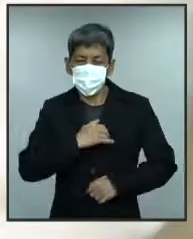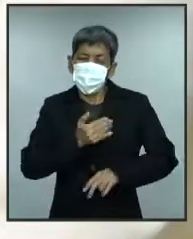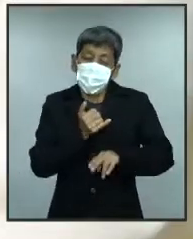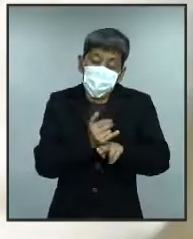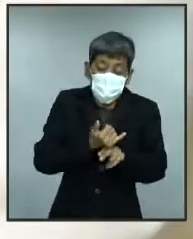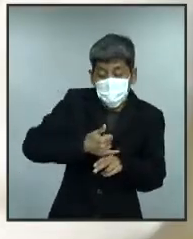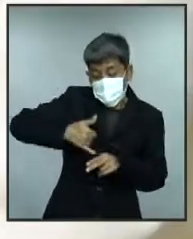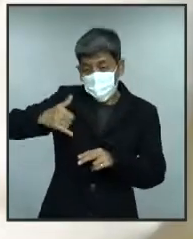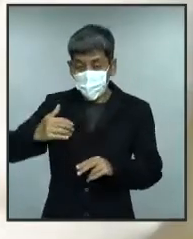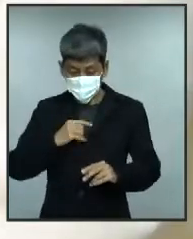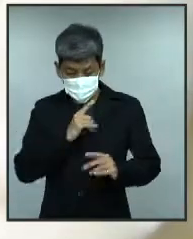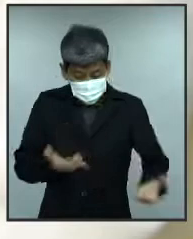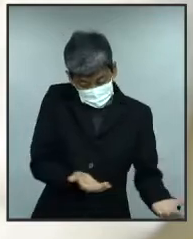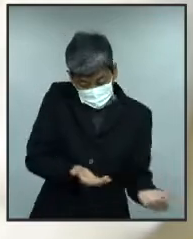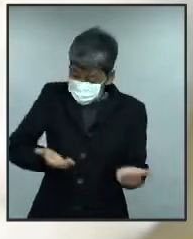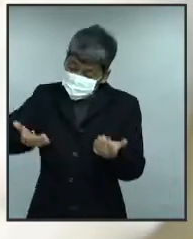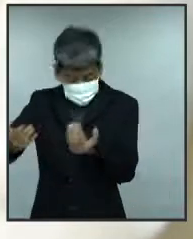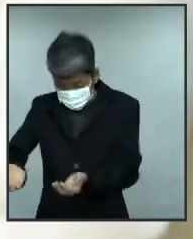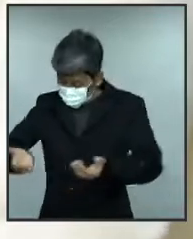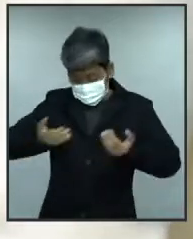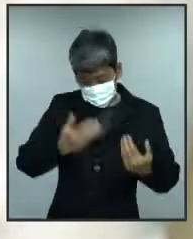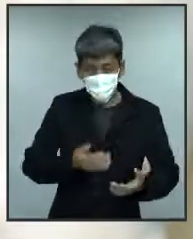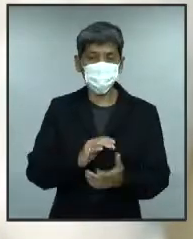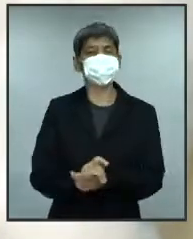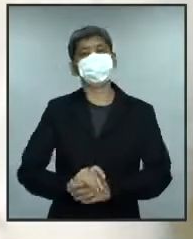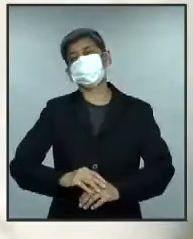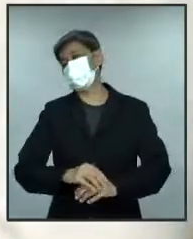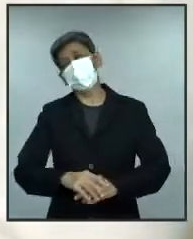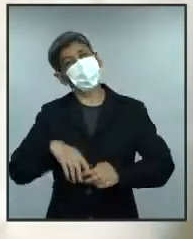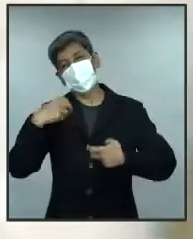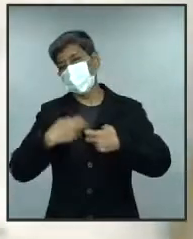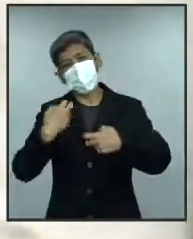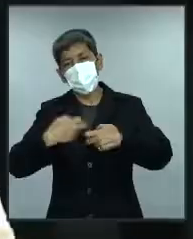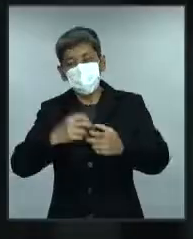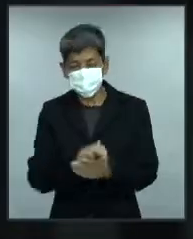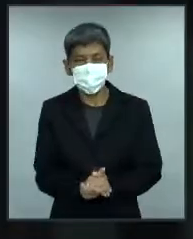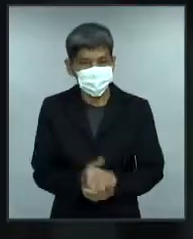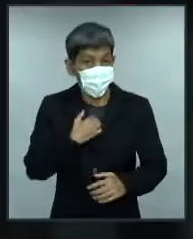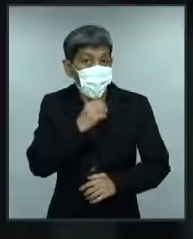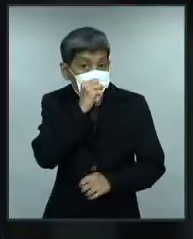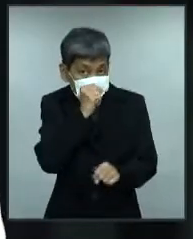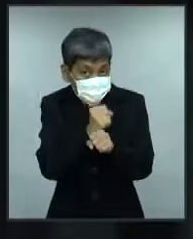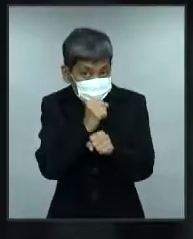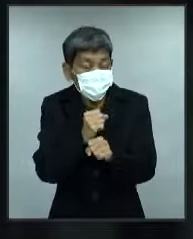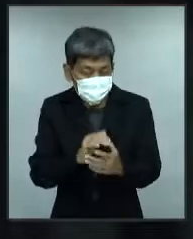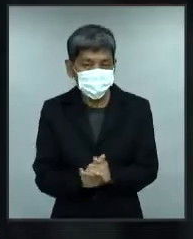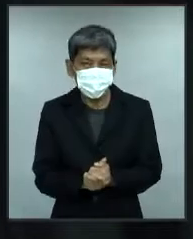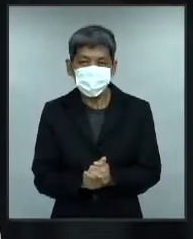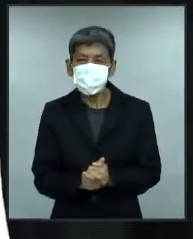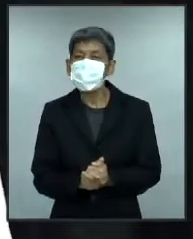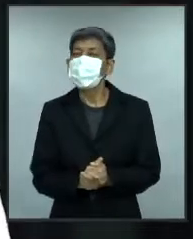นป่วย ครับ คนที่เป็นเจ้าหน้าที่เองเขาก็ทรมานก่อนเขาจะขยาย เดี๋ยวเรามาทดสอบบททดสอบสุด